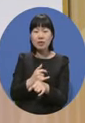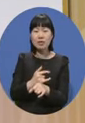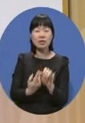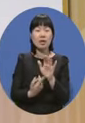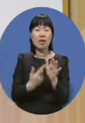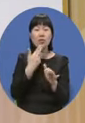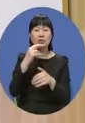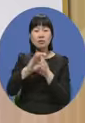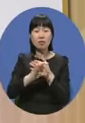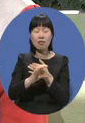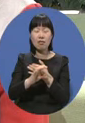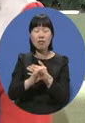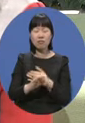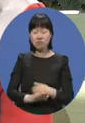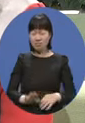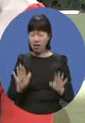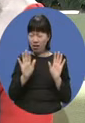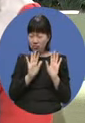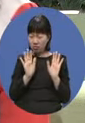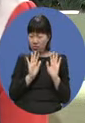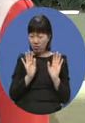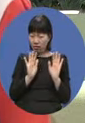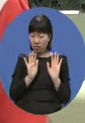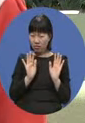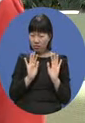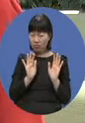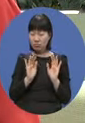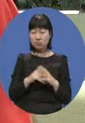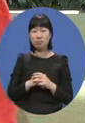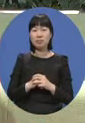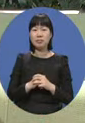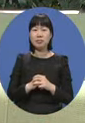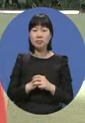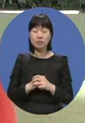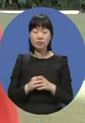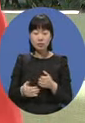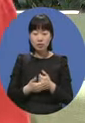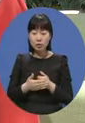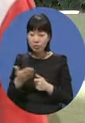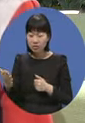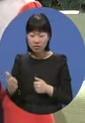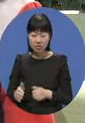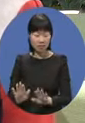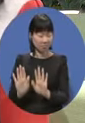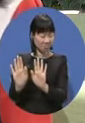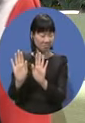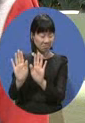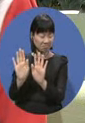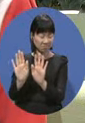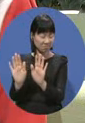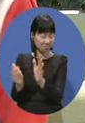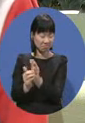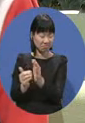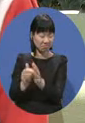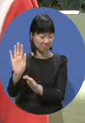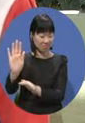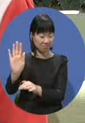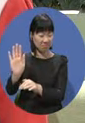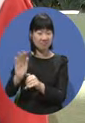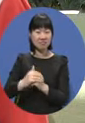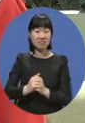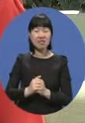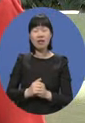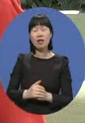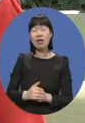안 되면은 안 할래요음 맞아요 그래서 어 이거 도와줄게요 됐어요 뭐 이런 스타일이에요